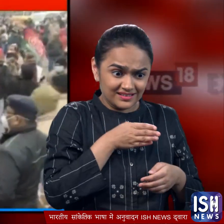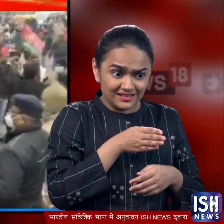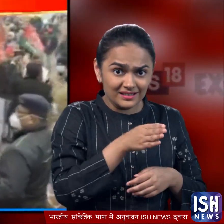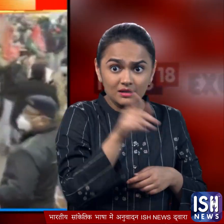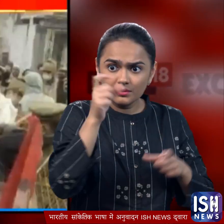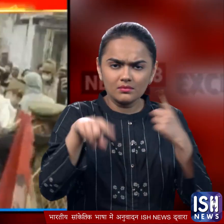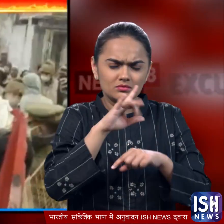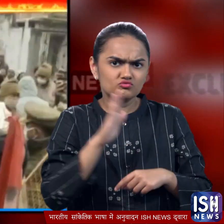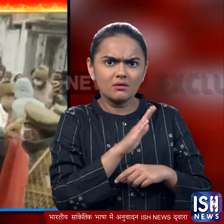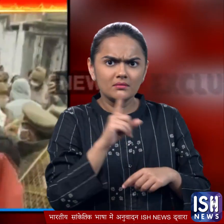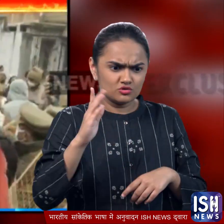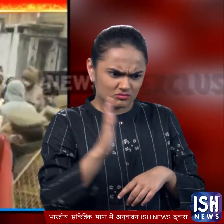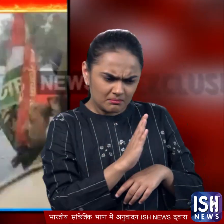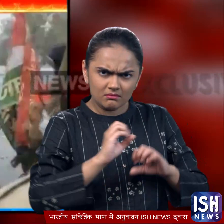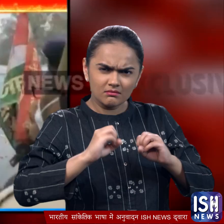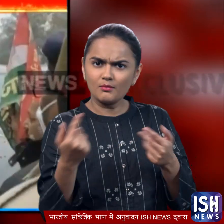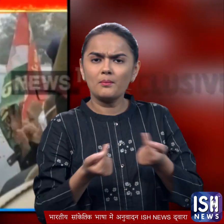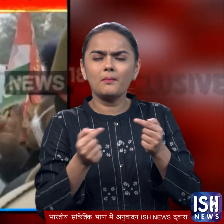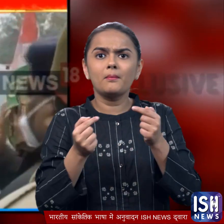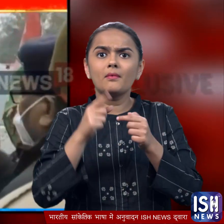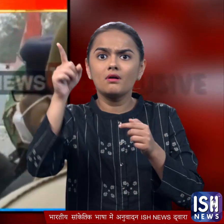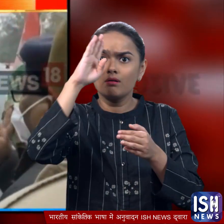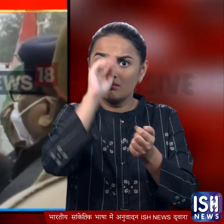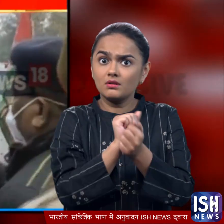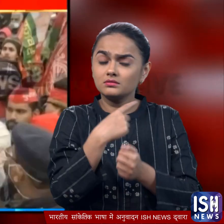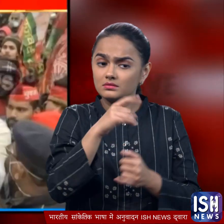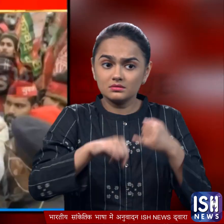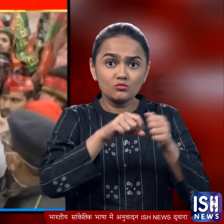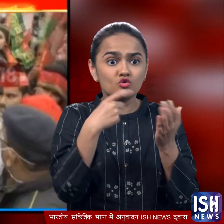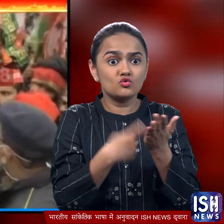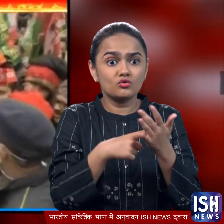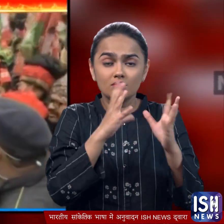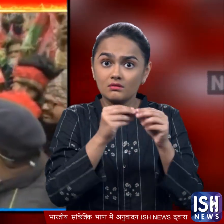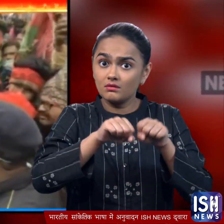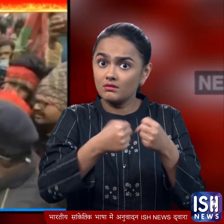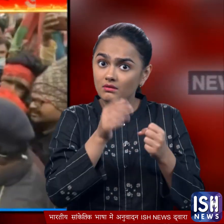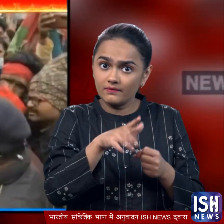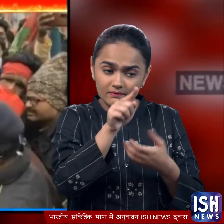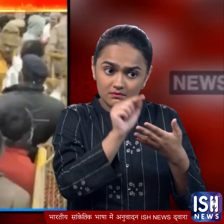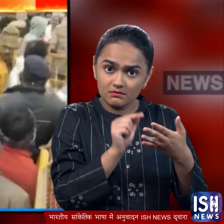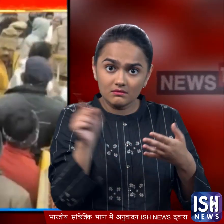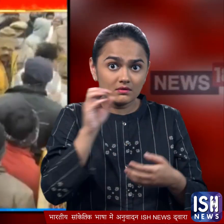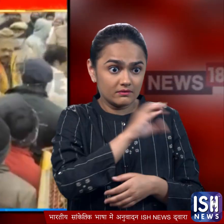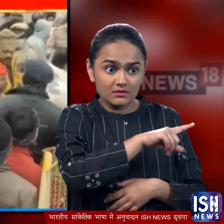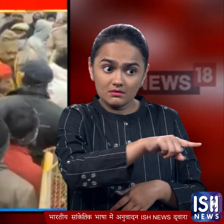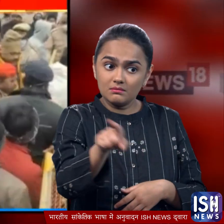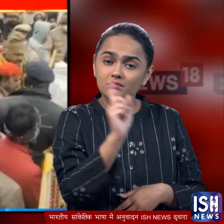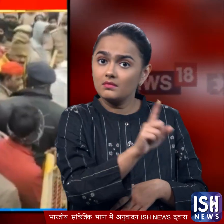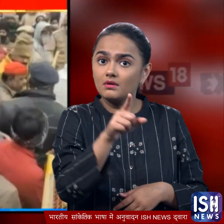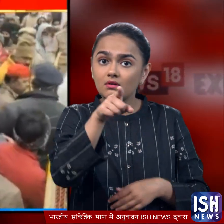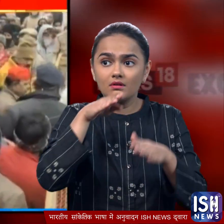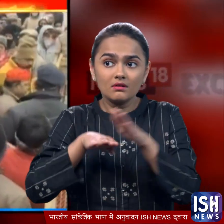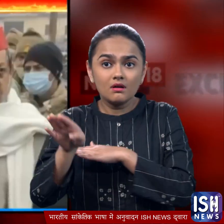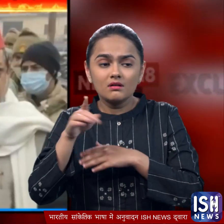उनके काफिले को रोका गया तो हंगामा शुरू हो गया। पुलिस ने नियमों का हवाला देकर समाजवादी पार्टी के उम्मीदवार और उनके प्रस्तावकों को कलेक्ट्रेट के